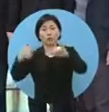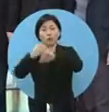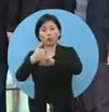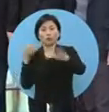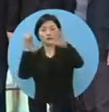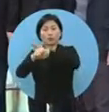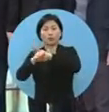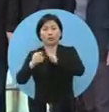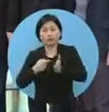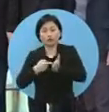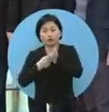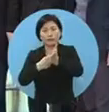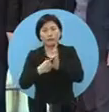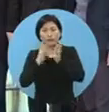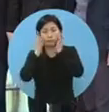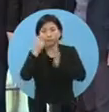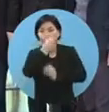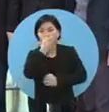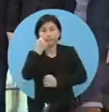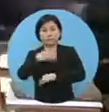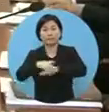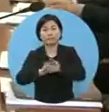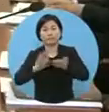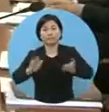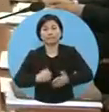방안도 검토할 계획입니다.